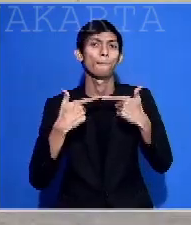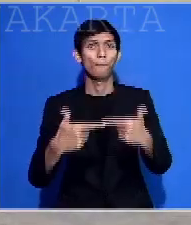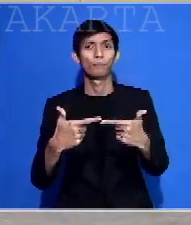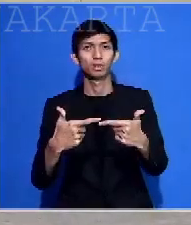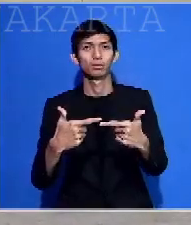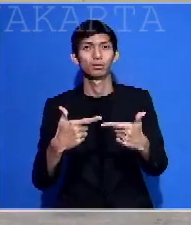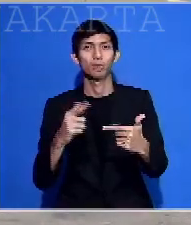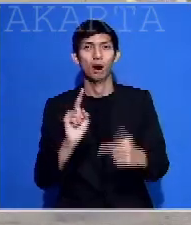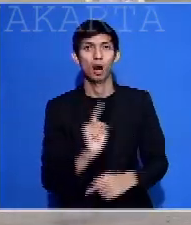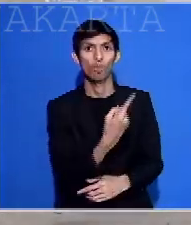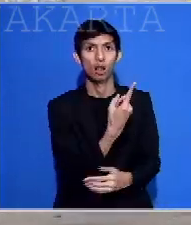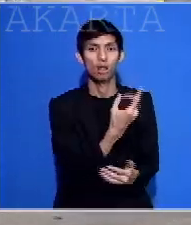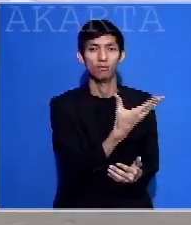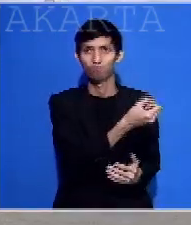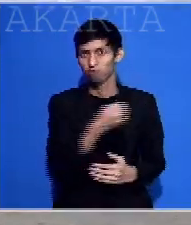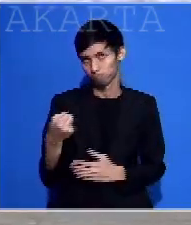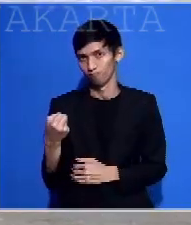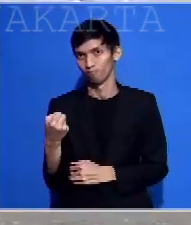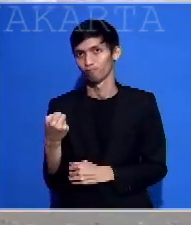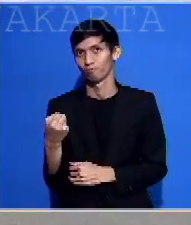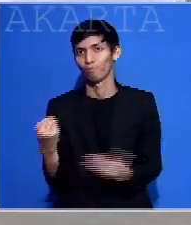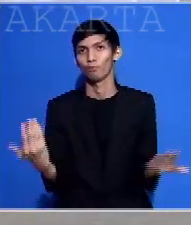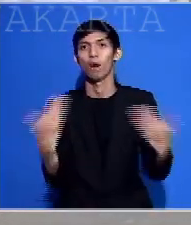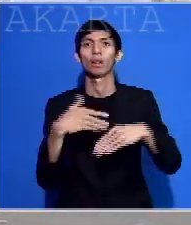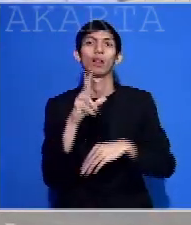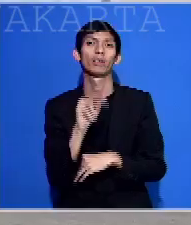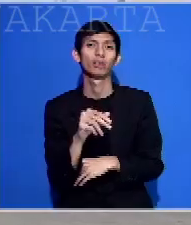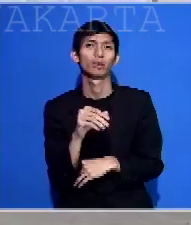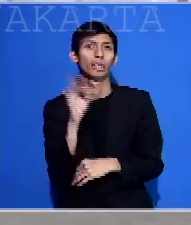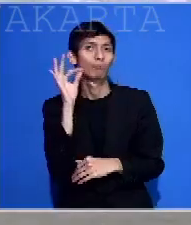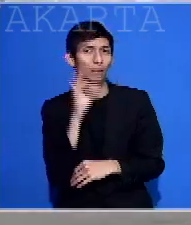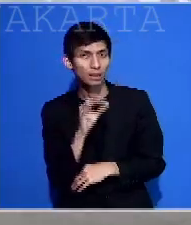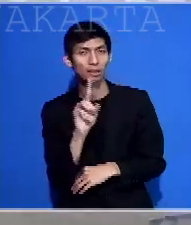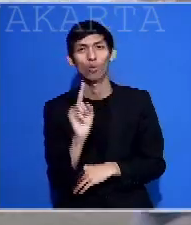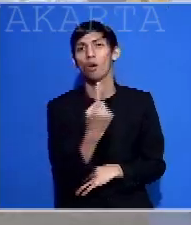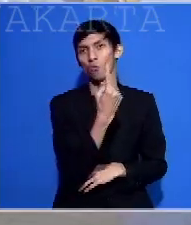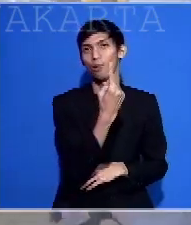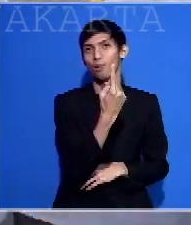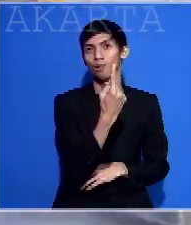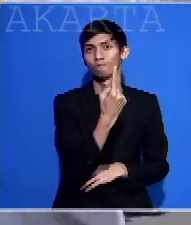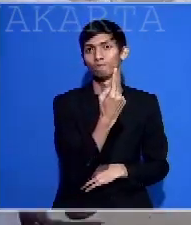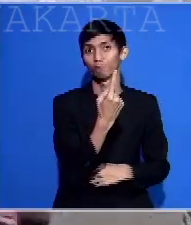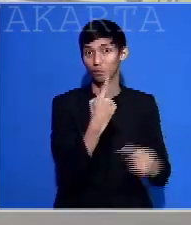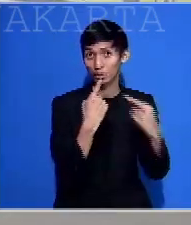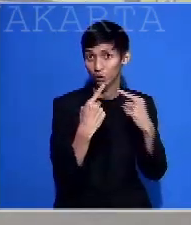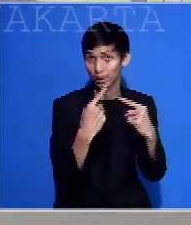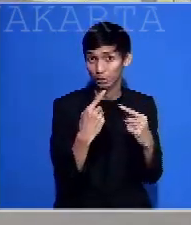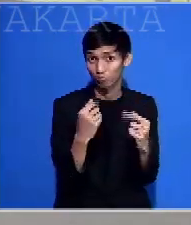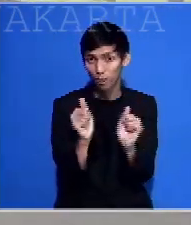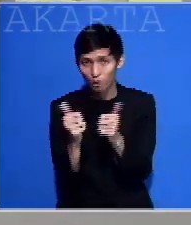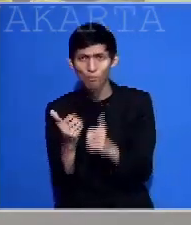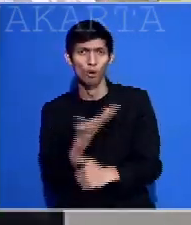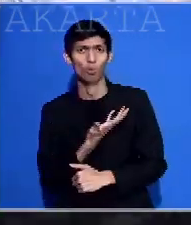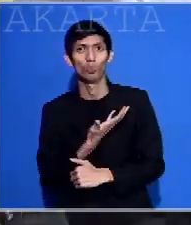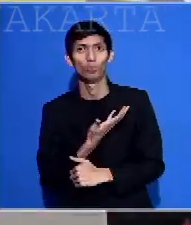untuk layanan jemaah saat armusna akan dikembalikan kepada fungsi semula pihaknya akan melakukan sejumlah persiapan mulai dari